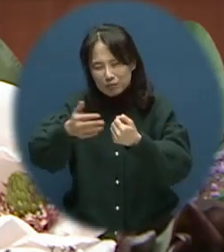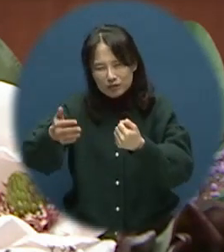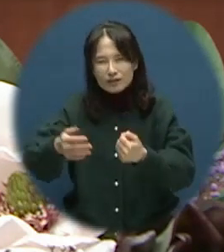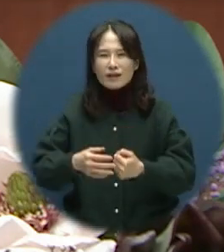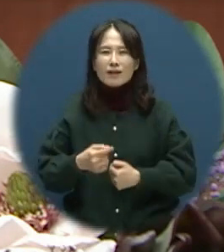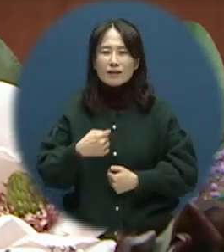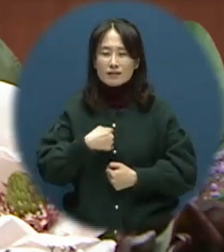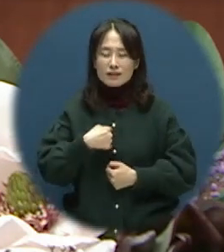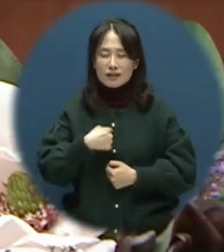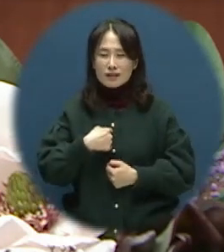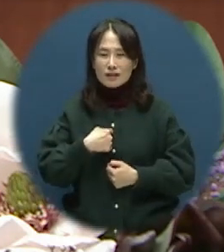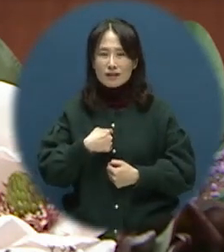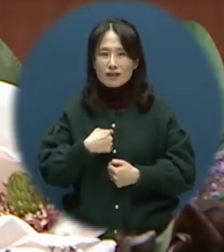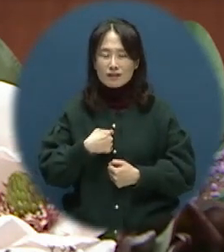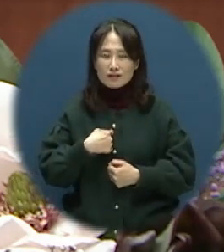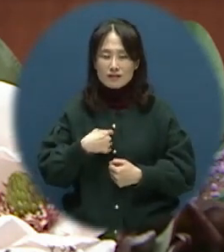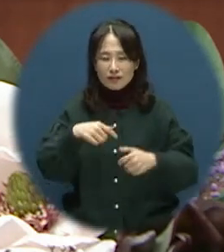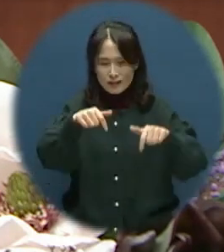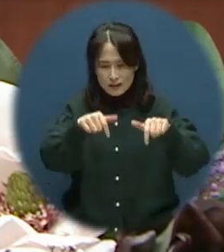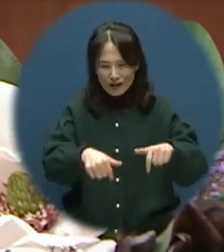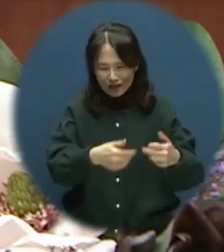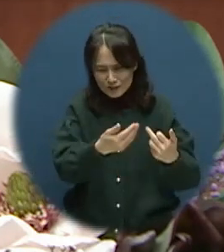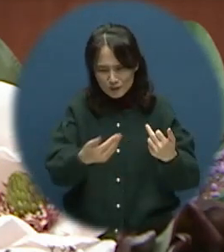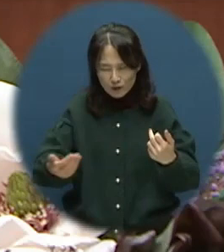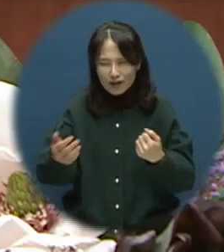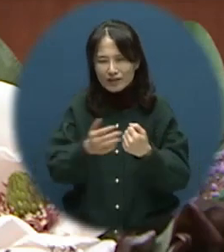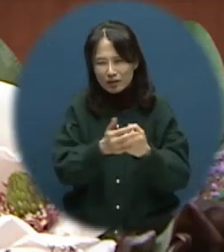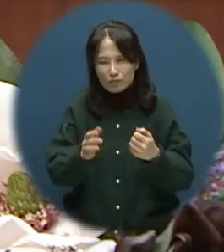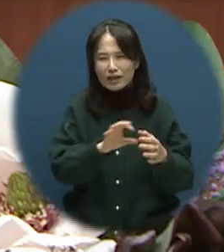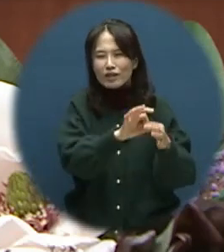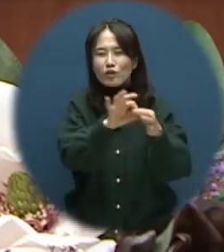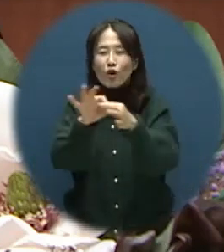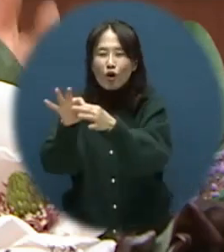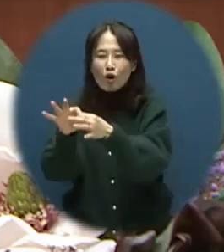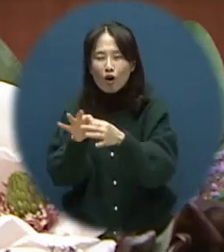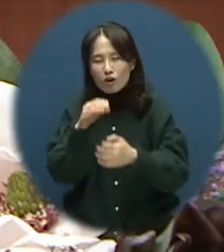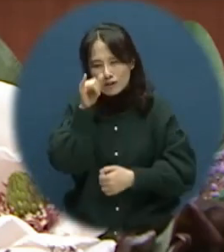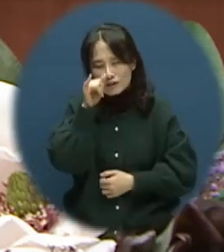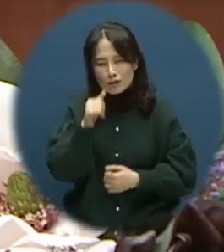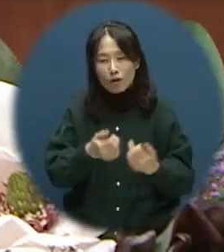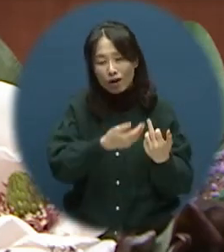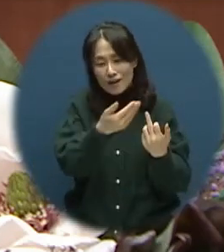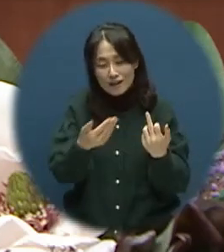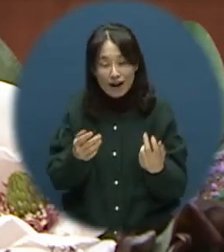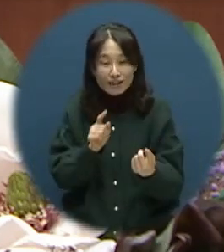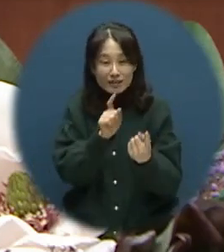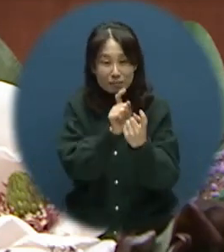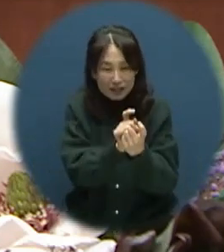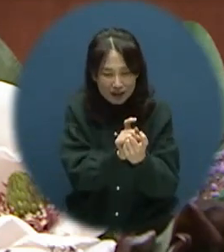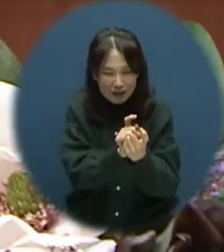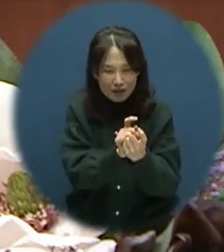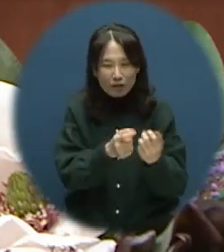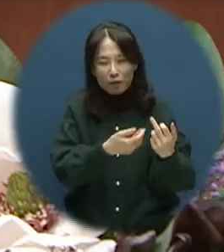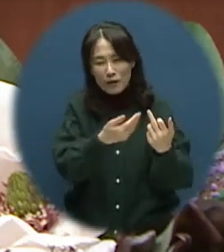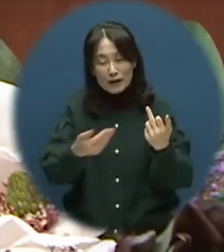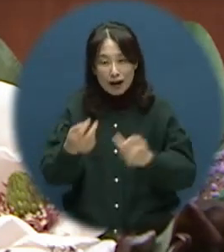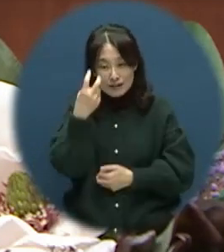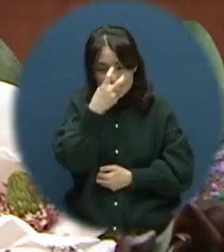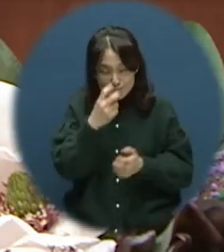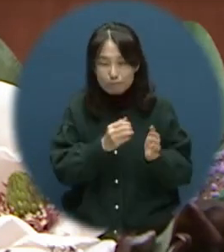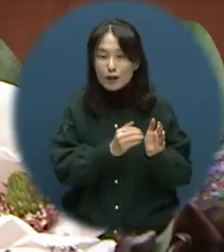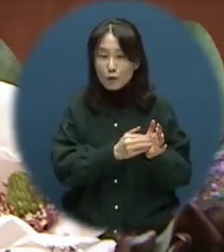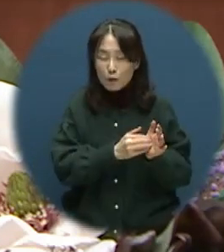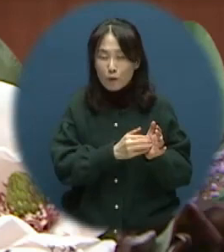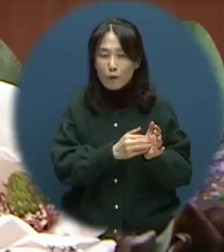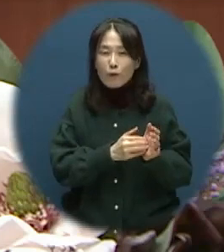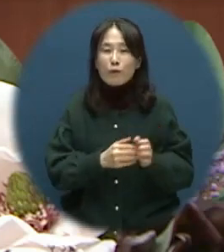서강이 내려갔던 예. 게 제 2년이 계속 연속이 되는 건데요. 예. 그래서 강을 만났고, 그래서 강을 지켰잖아요. 근데 또